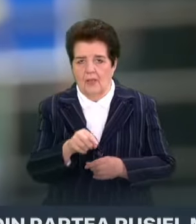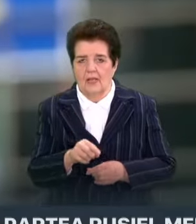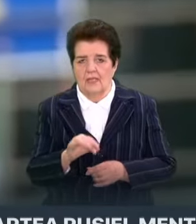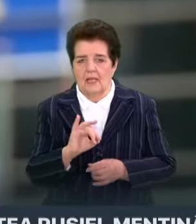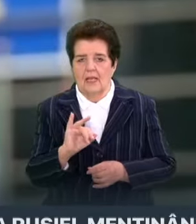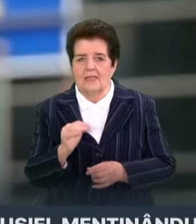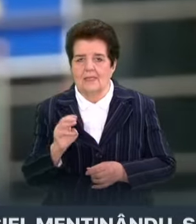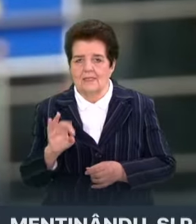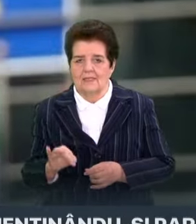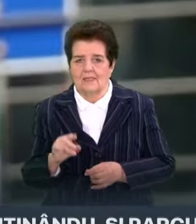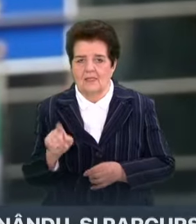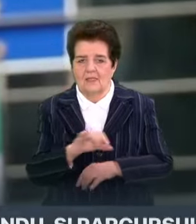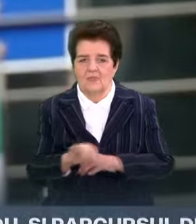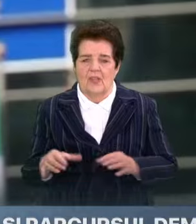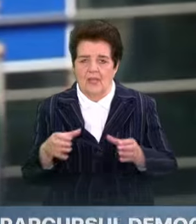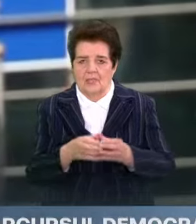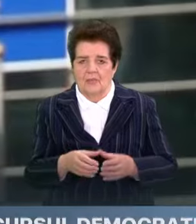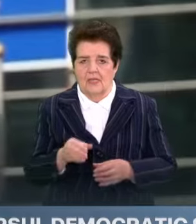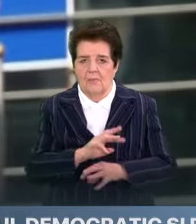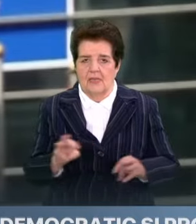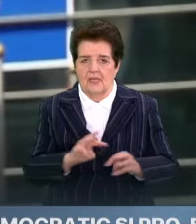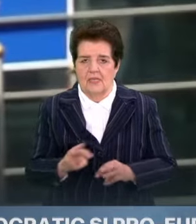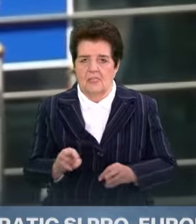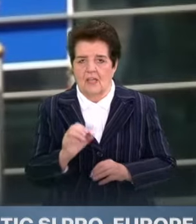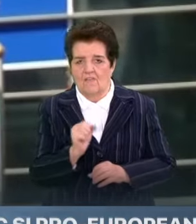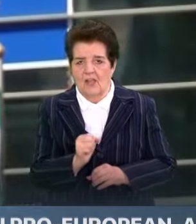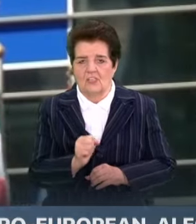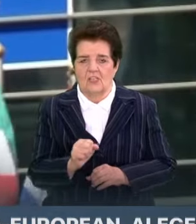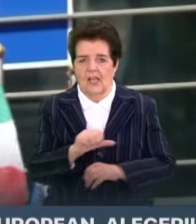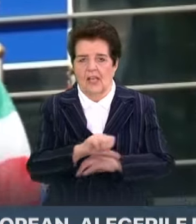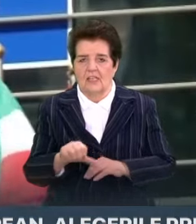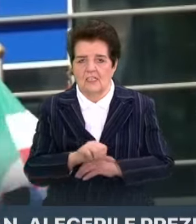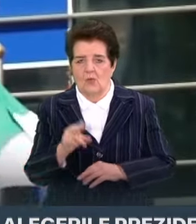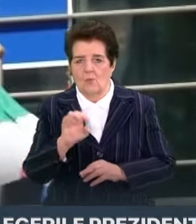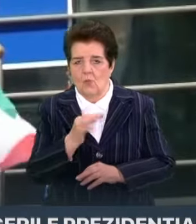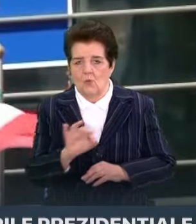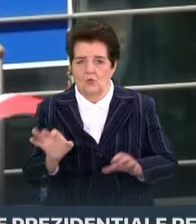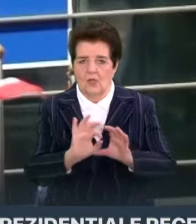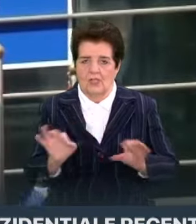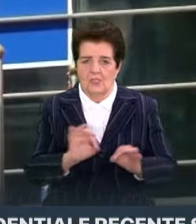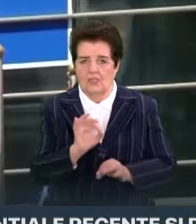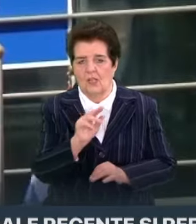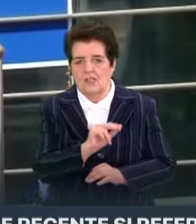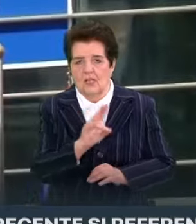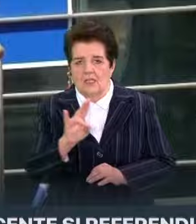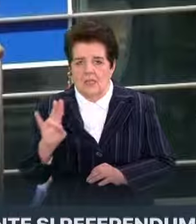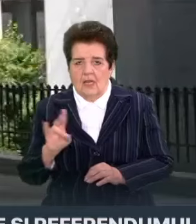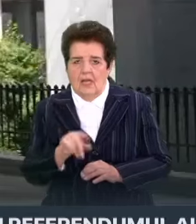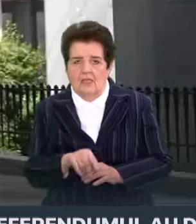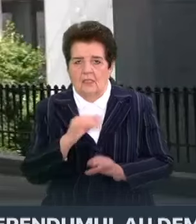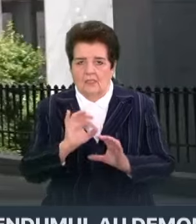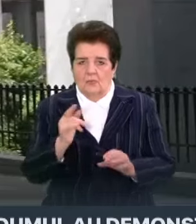influențare externă. Ministrul Afacerilor Externe, Mihai Popșoi, a declarat într-un interviu pentru CNN că, deși votul la alegerile